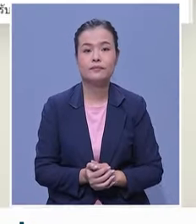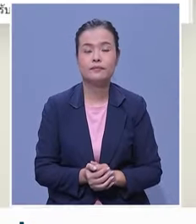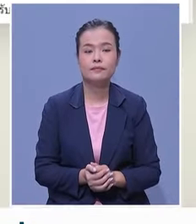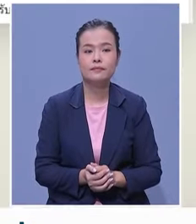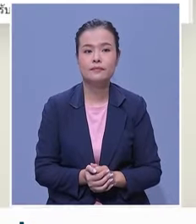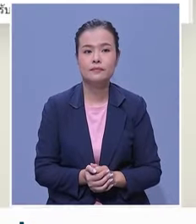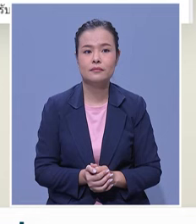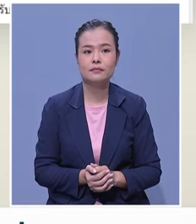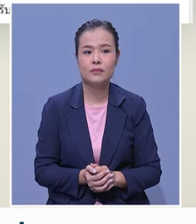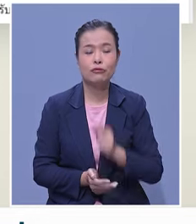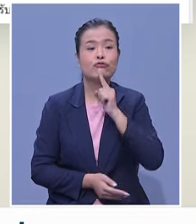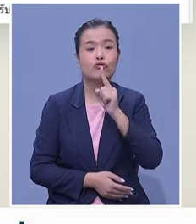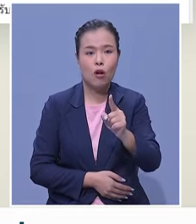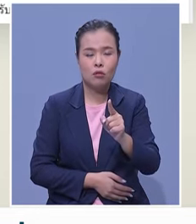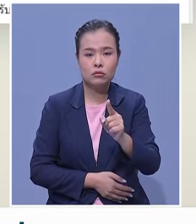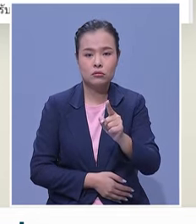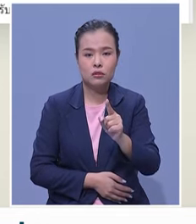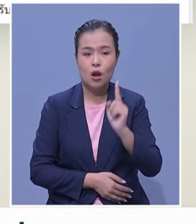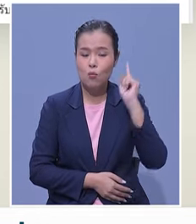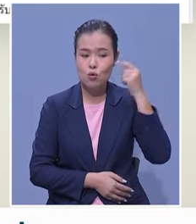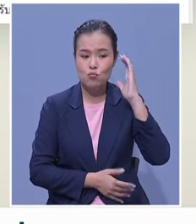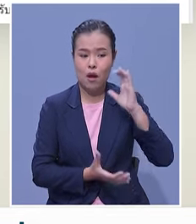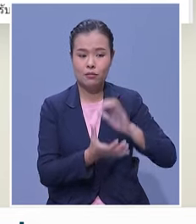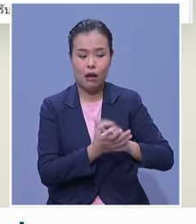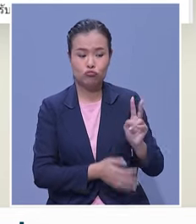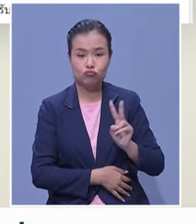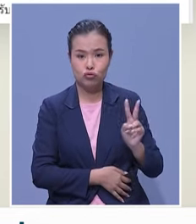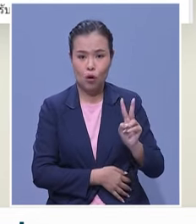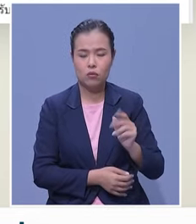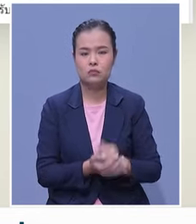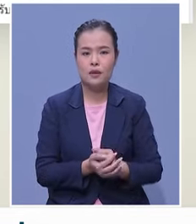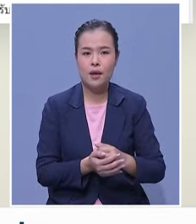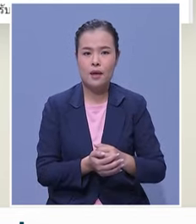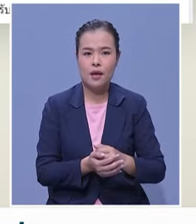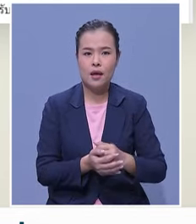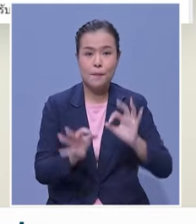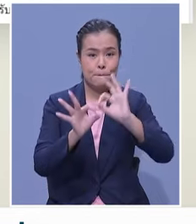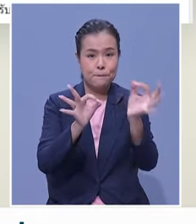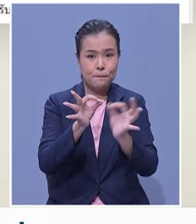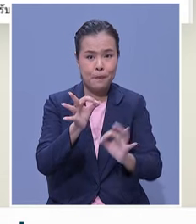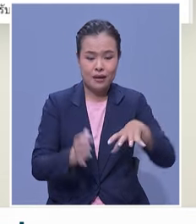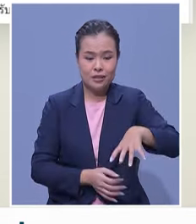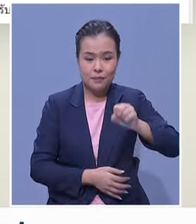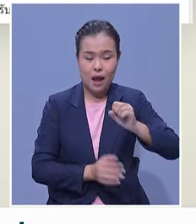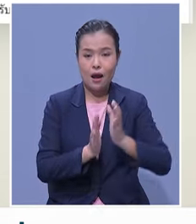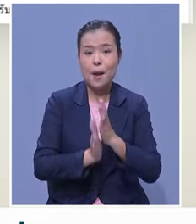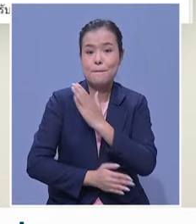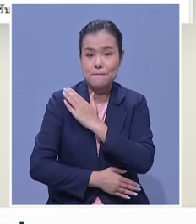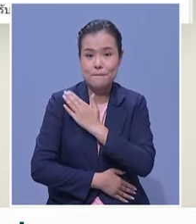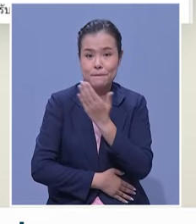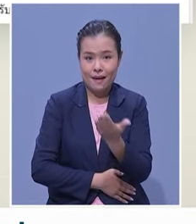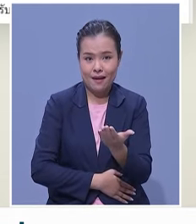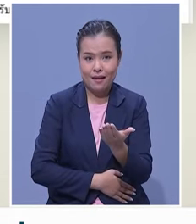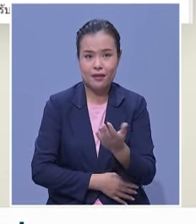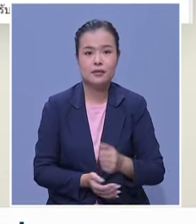คะกรณีการร้องเรียนของ 2สามีภรรยาจนล่าสุดมีข้อความจากเพจของสำนักสงฆ์สวนทุดงสถานวิหาร